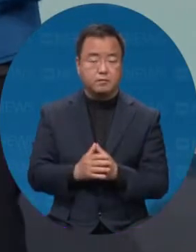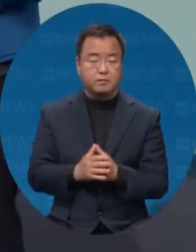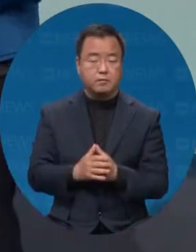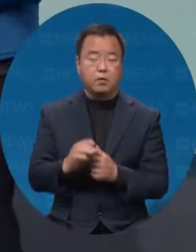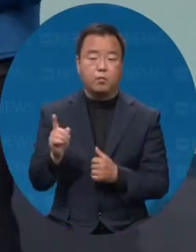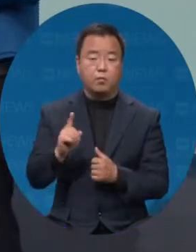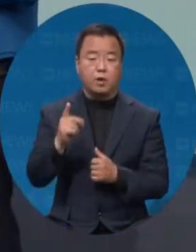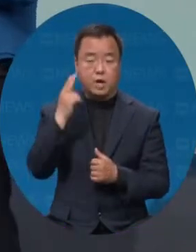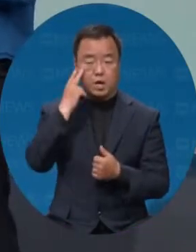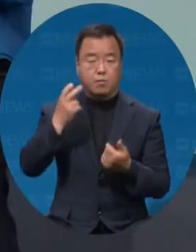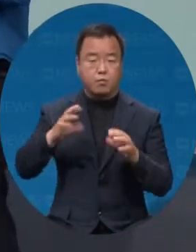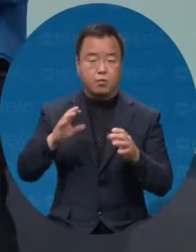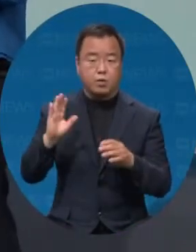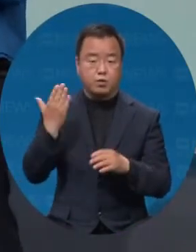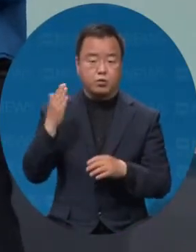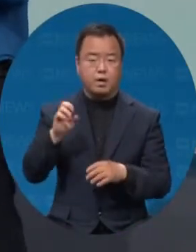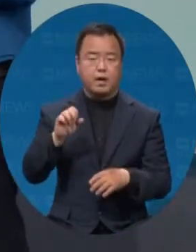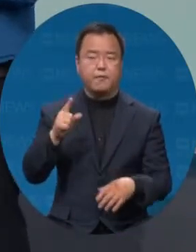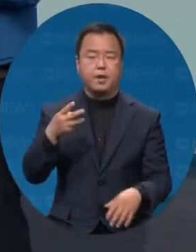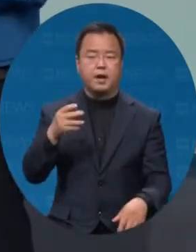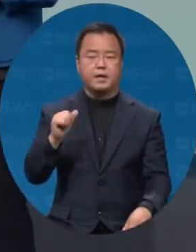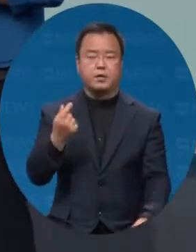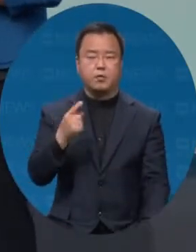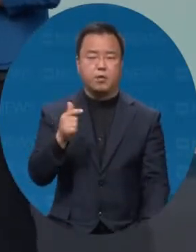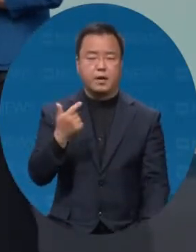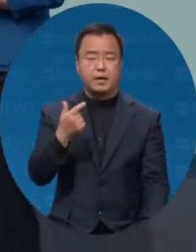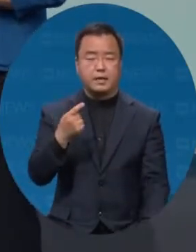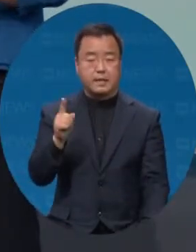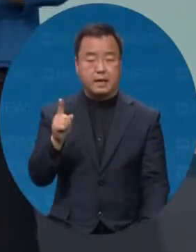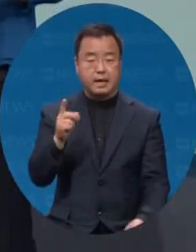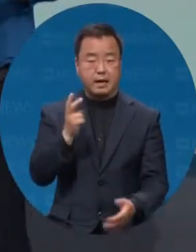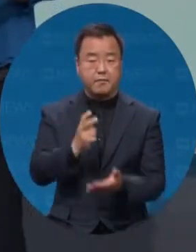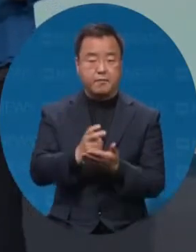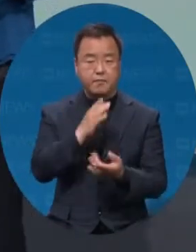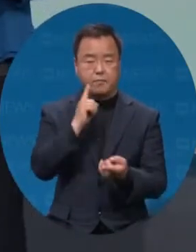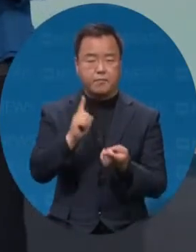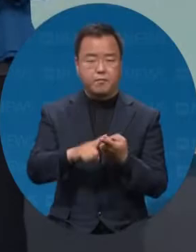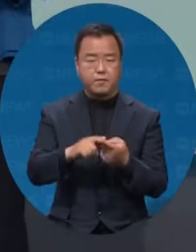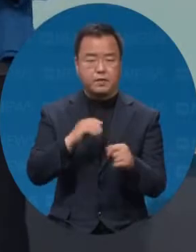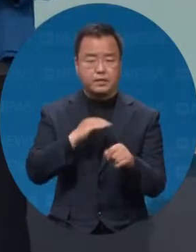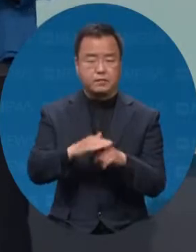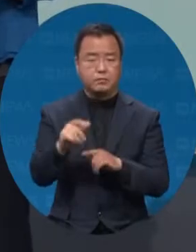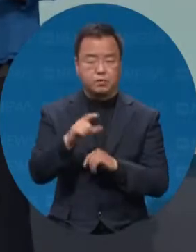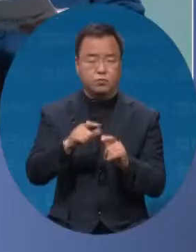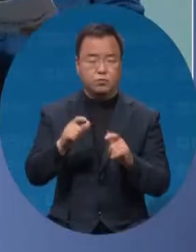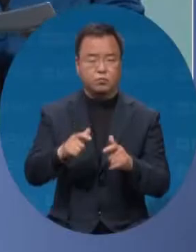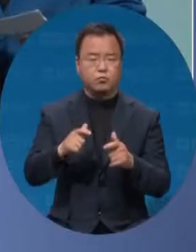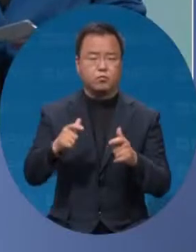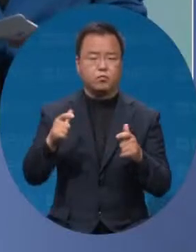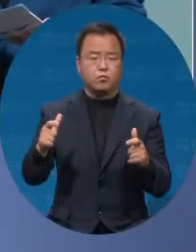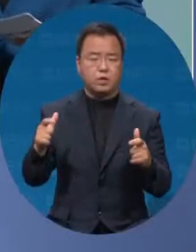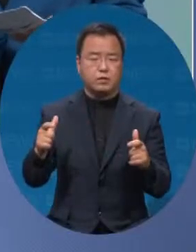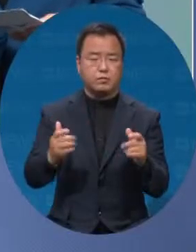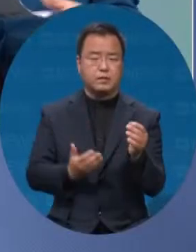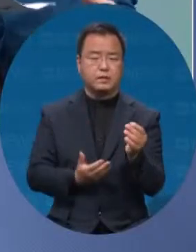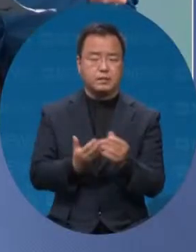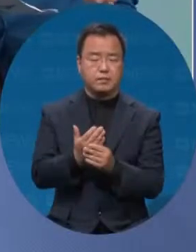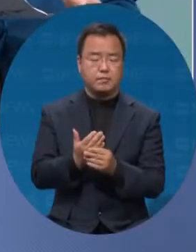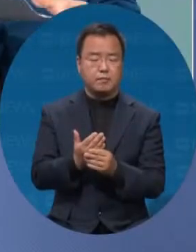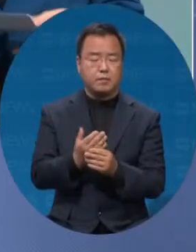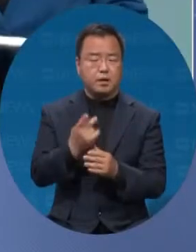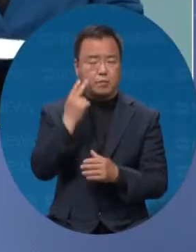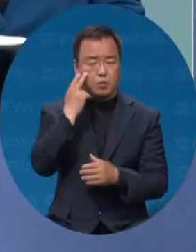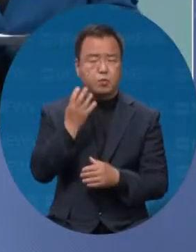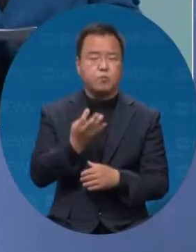마리화나를 합법화하는 현상이 두드러지면서 벌어지고 있는 일인데요 이 마리아나 낸 미국 내 일부 주루 중심으로 현재